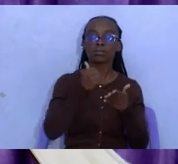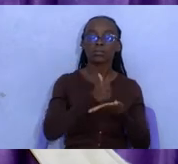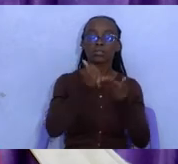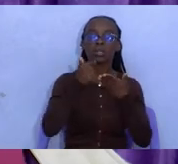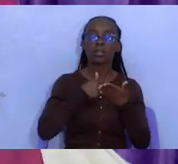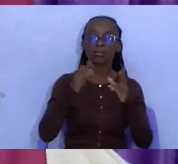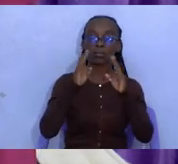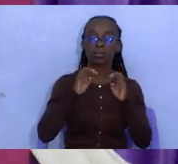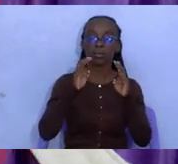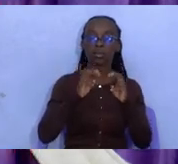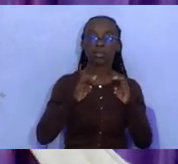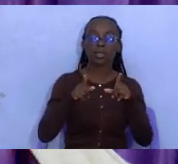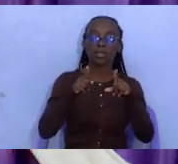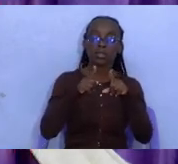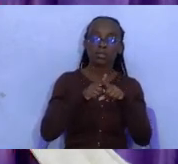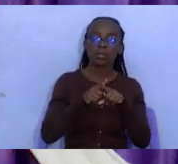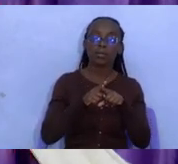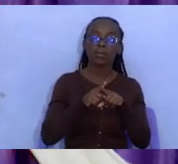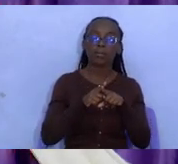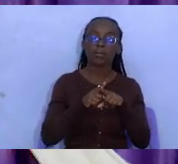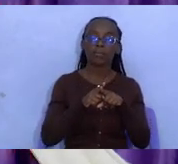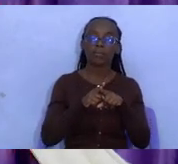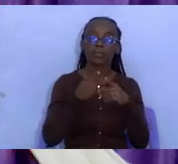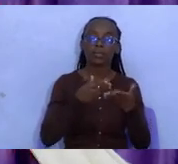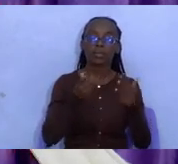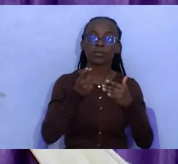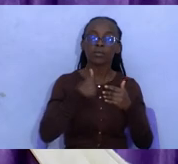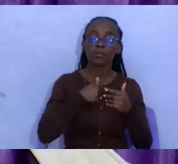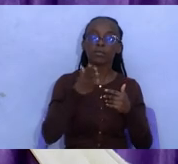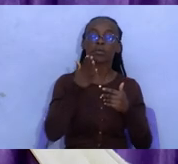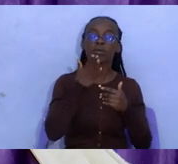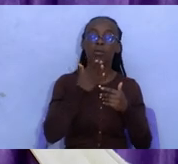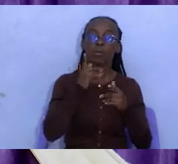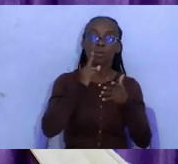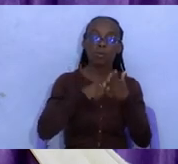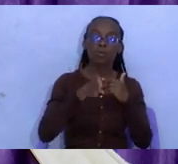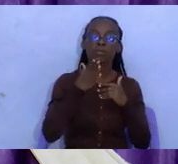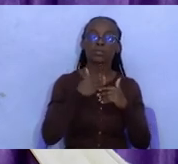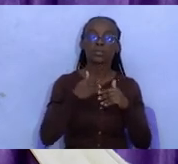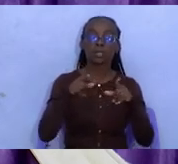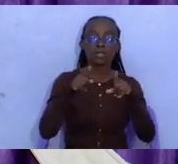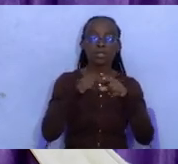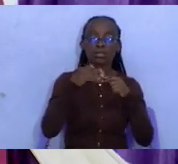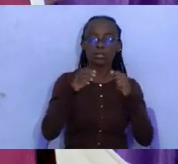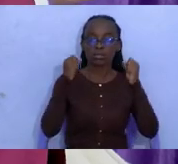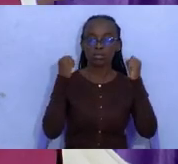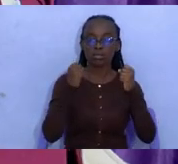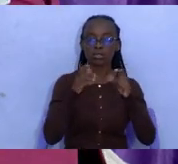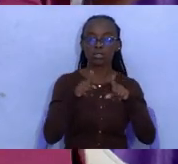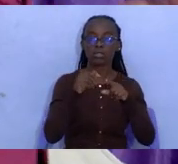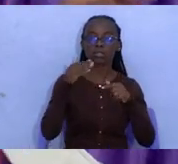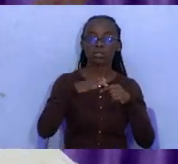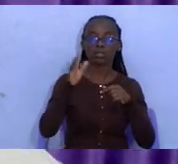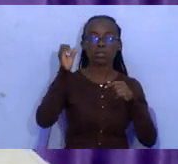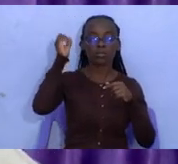nisaidie kujitia nia, nipatie ile yanayohitajika, nipatie maarifa yako, nipatie nguvu zako, nipatie uweza